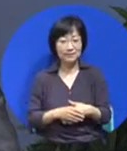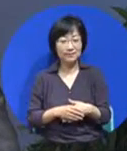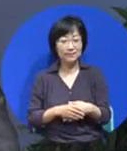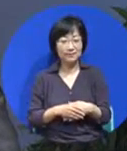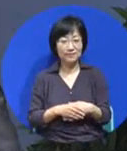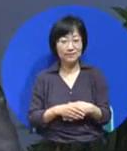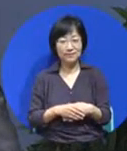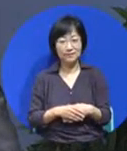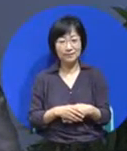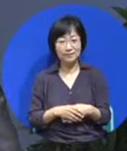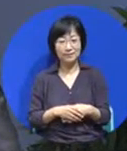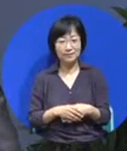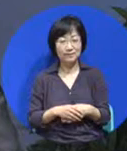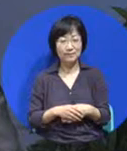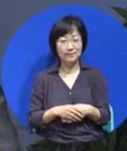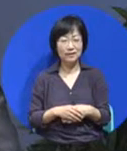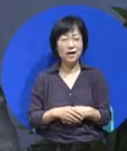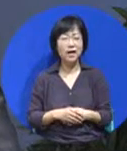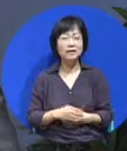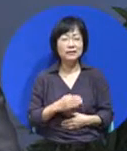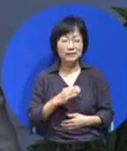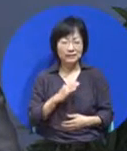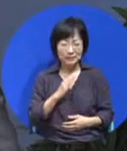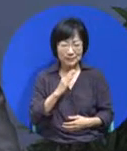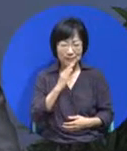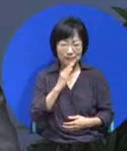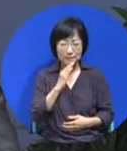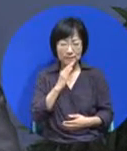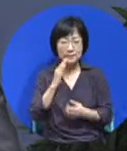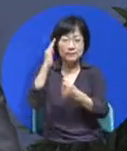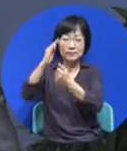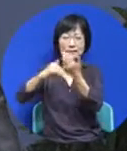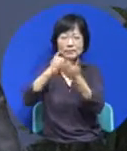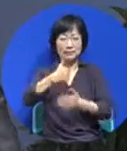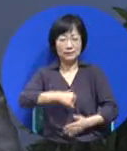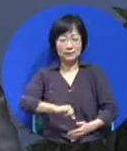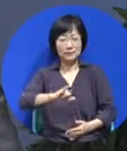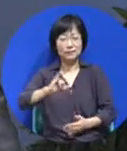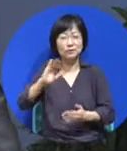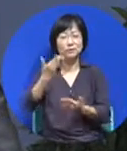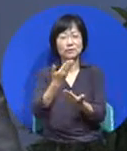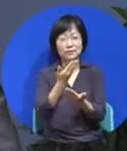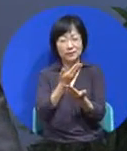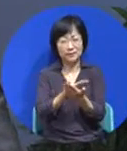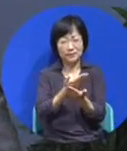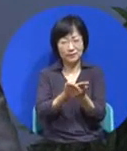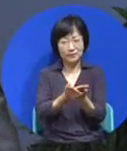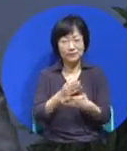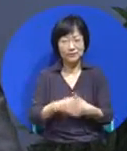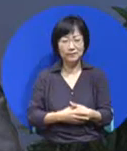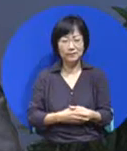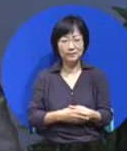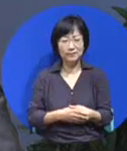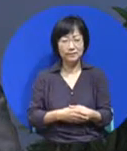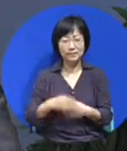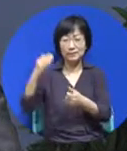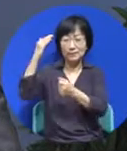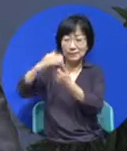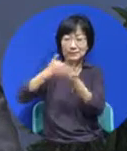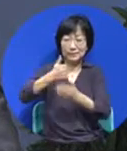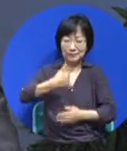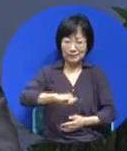참 하나님의 자녀가 되게 해 주옵소서. Lord, may we truly become the true children of God. 그래서 사람